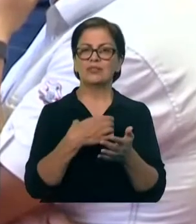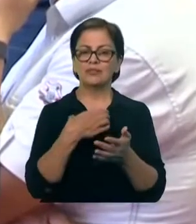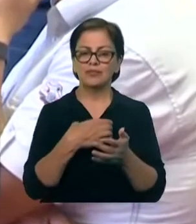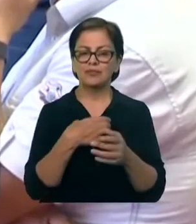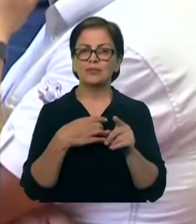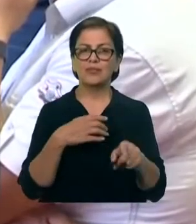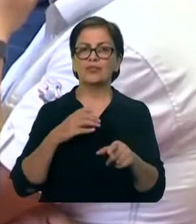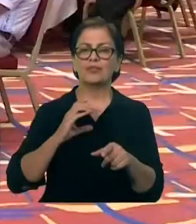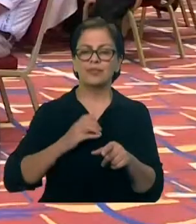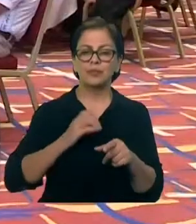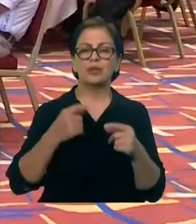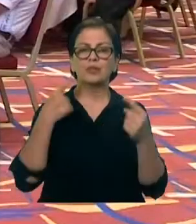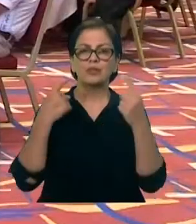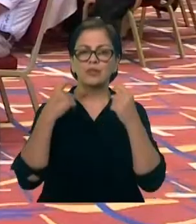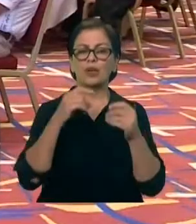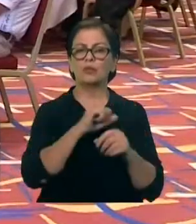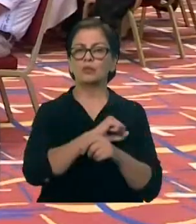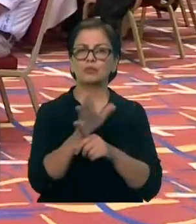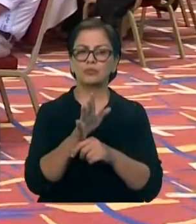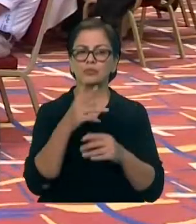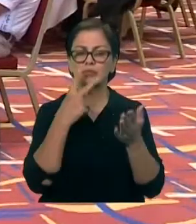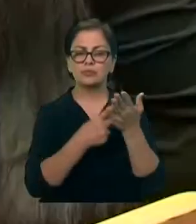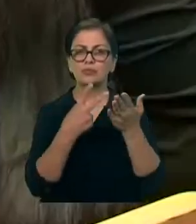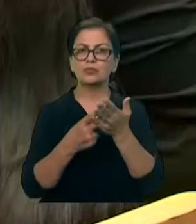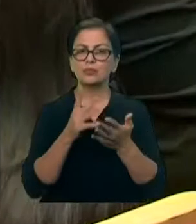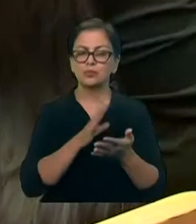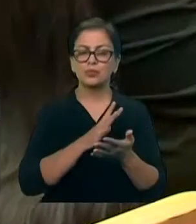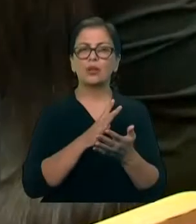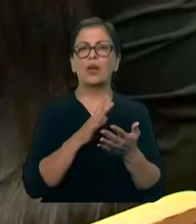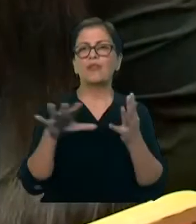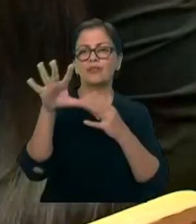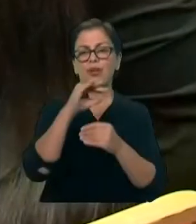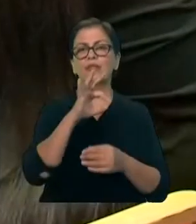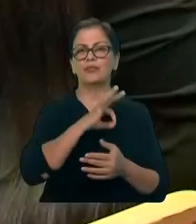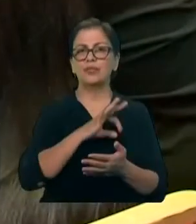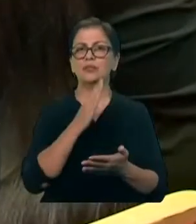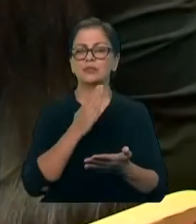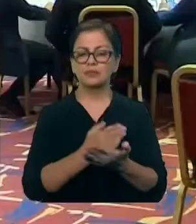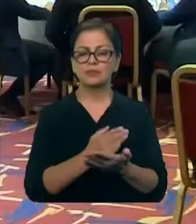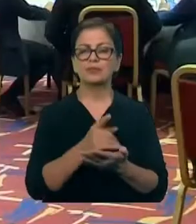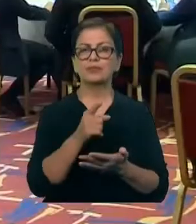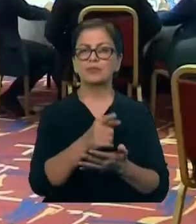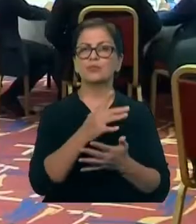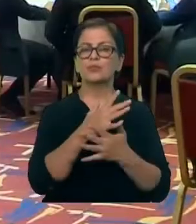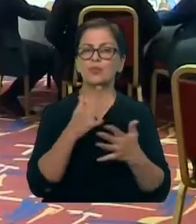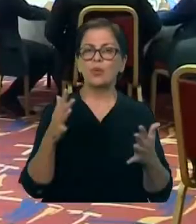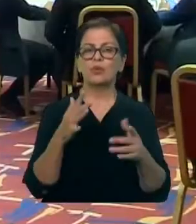növləri haqqında məlumatlar vətəndaşlara təqdim edildi. Bu mobil tətbiqdən hər kəs az da olsa qazanc əldə edə biləcək. Tədbirdə daha sonra mobil